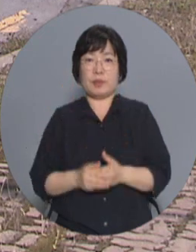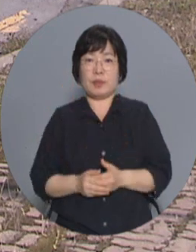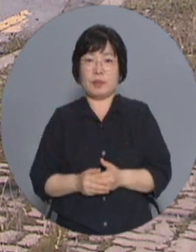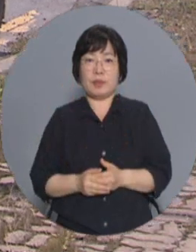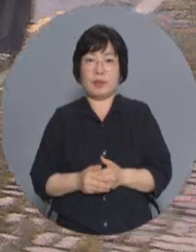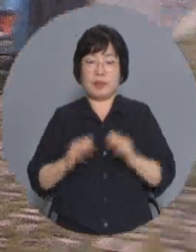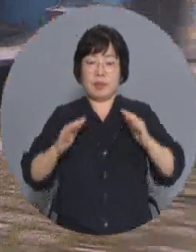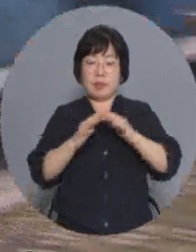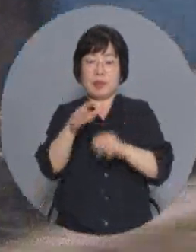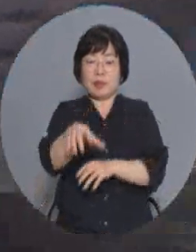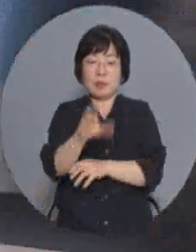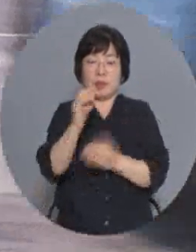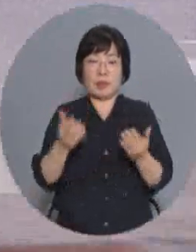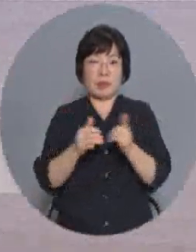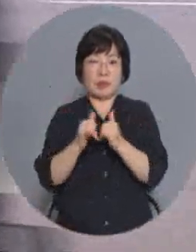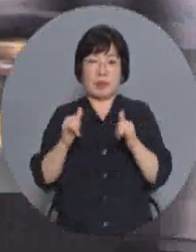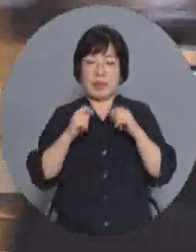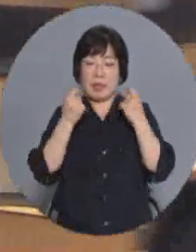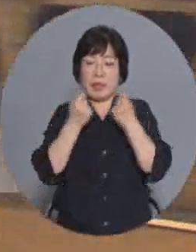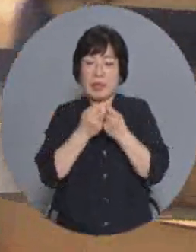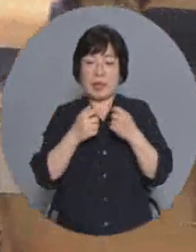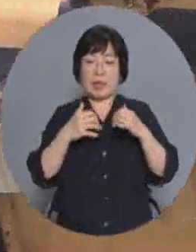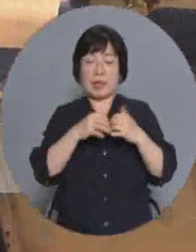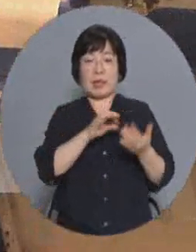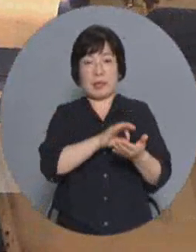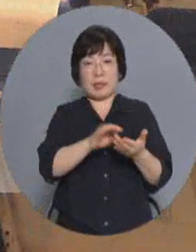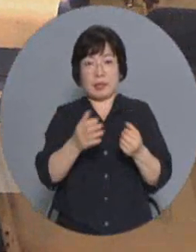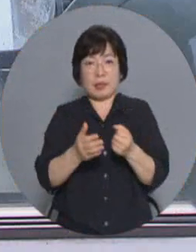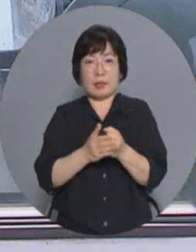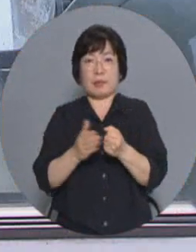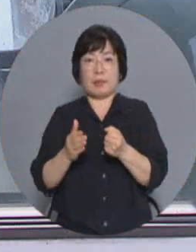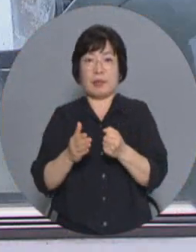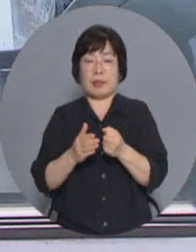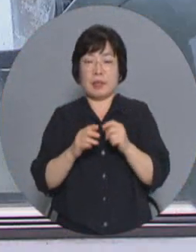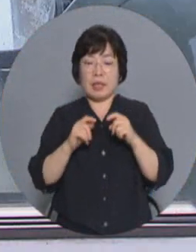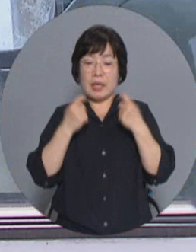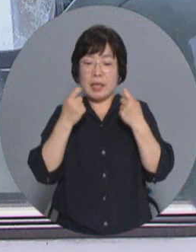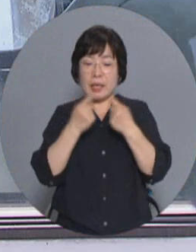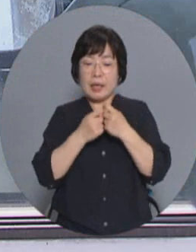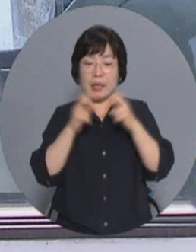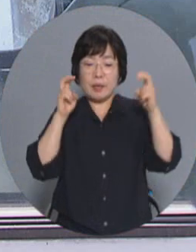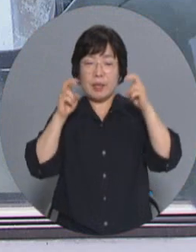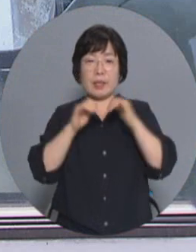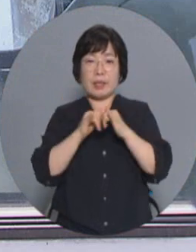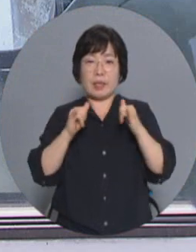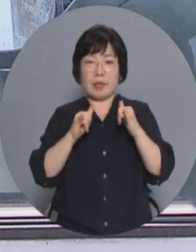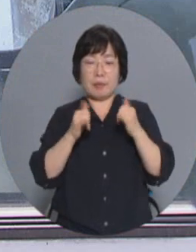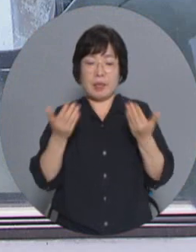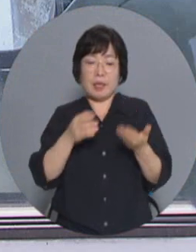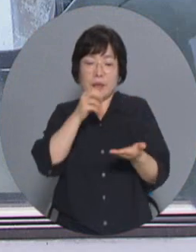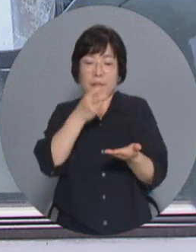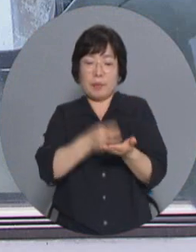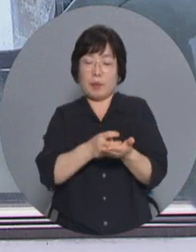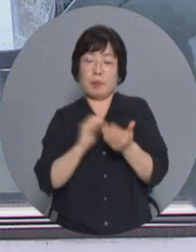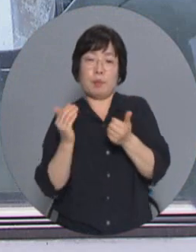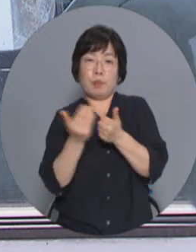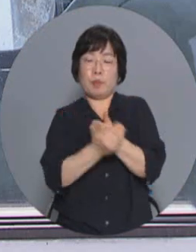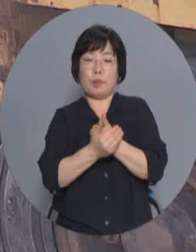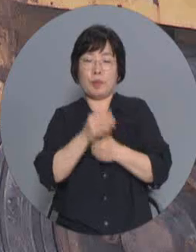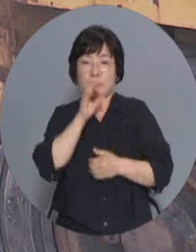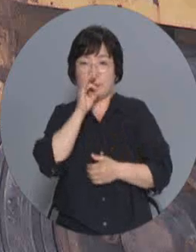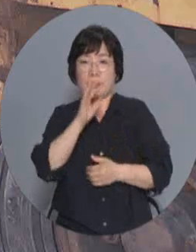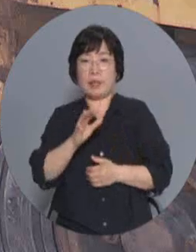특히 건설기계 노동자는 개인 장비를 가지고 일하기 때문에 개인 사업자로 근로기준법의 보호를 받지